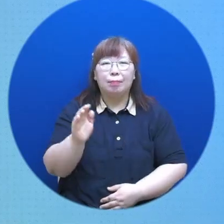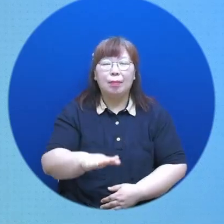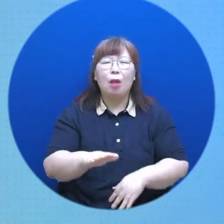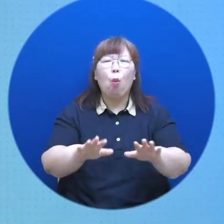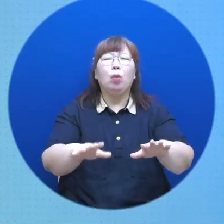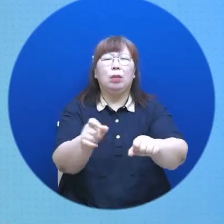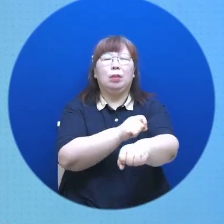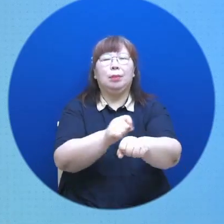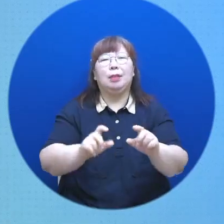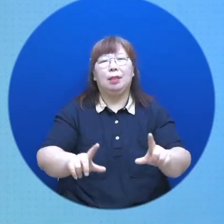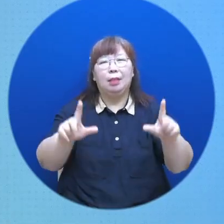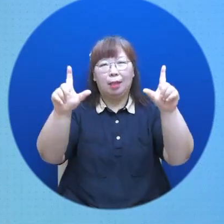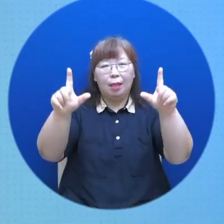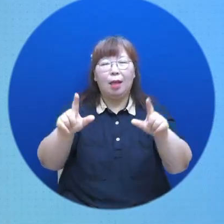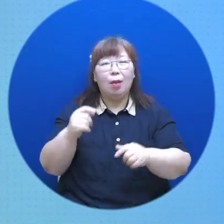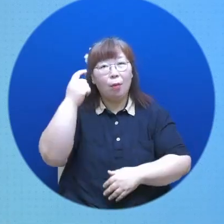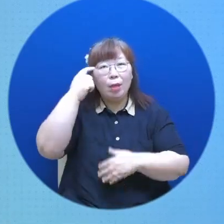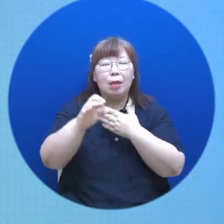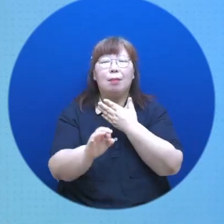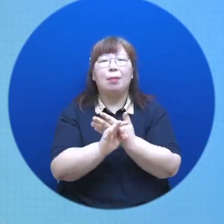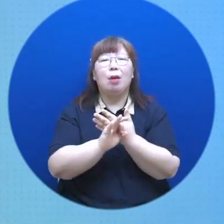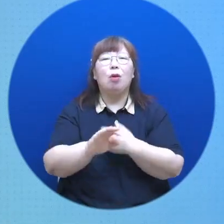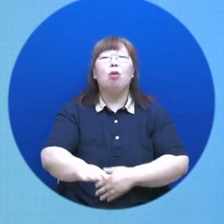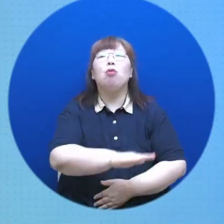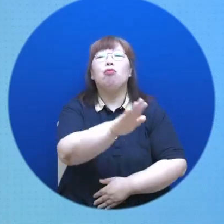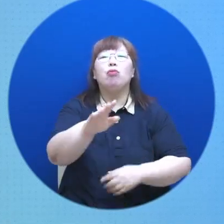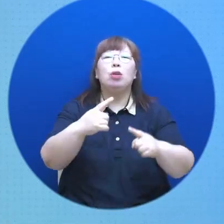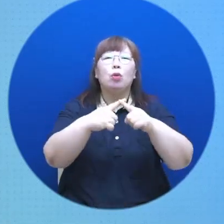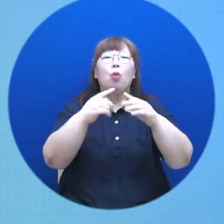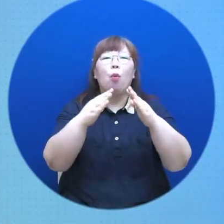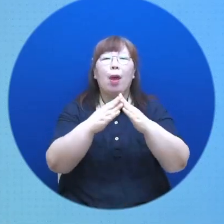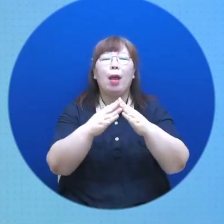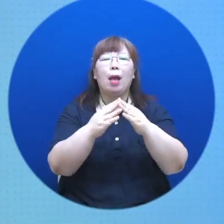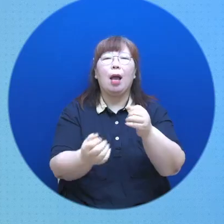특별한 날입니다. 우리 교회가 개척된 지